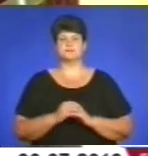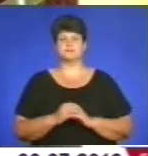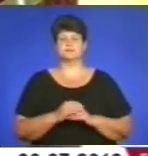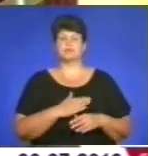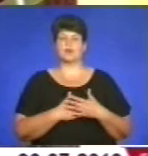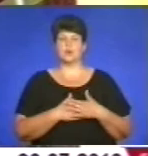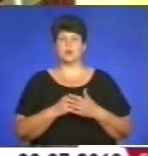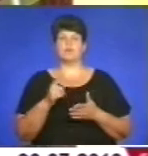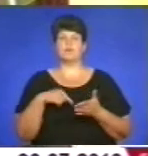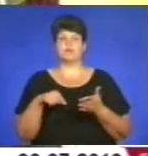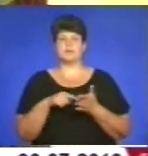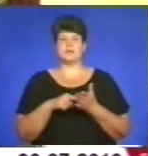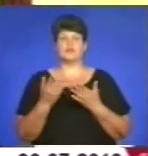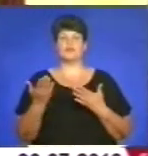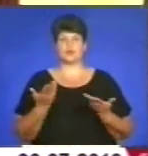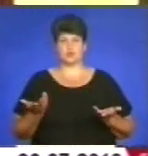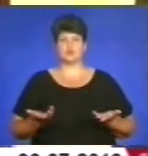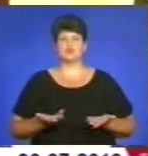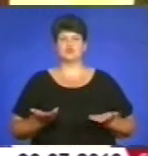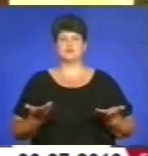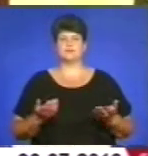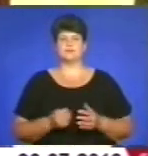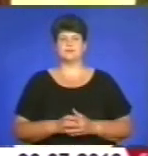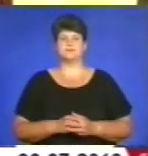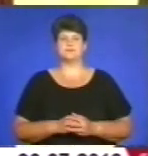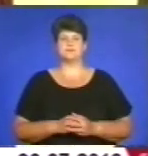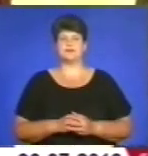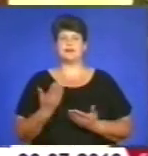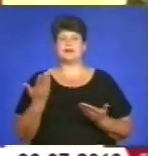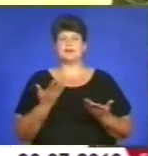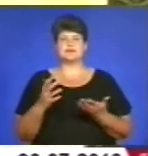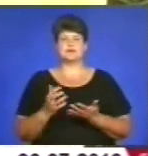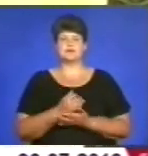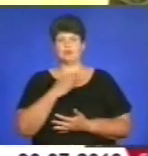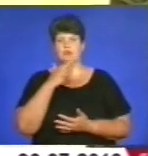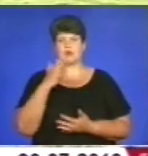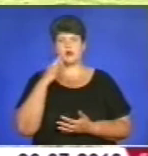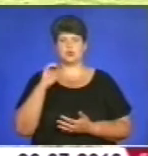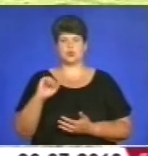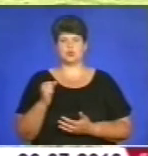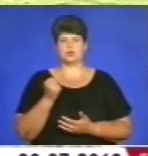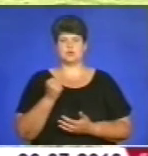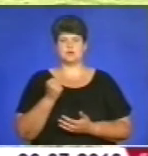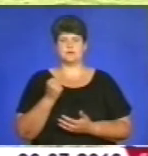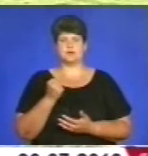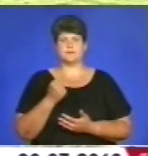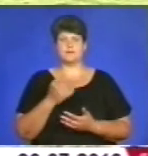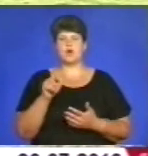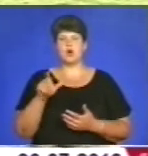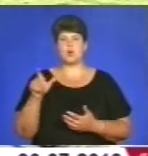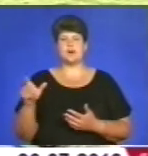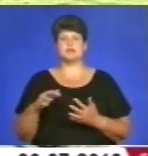любив місто, в якому жив, де знайшов багато друзів. Громадськість